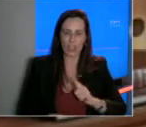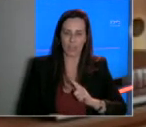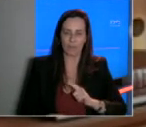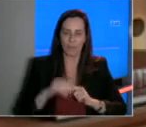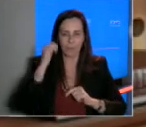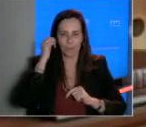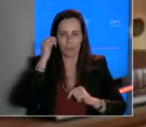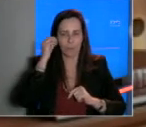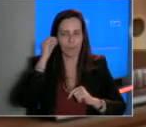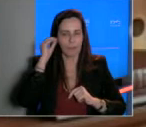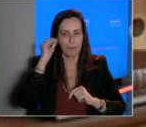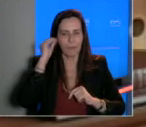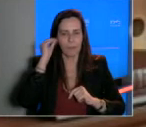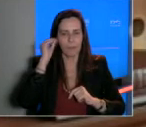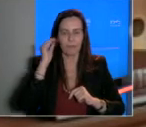אישי,